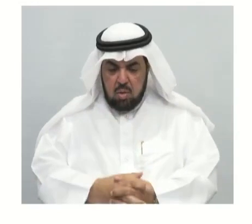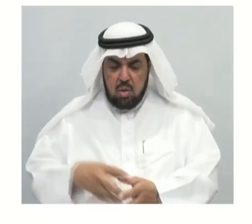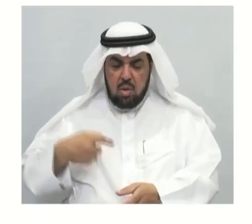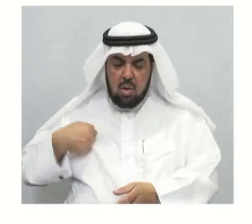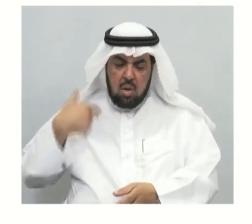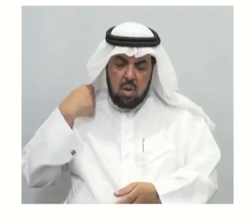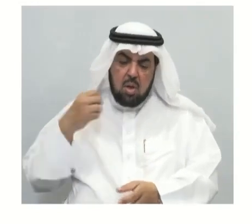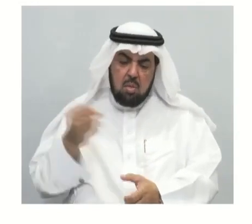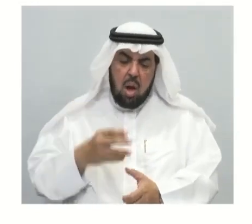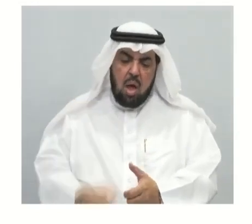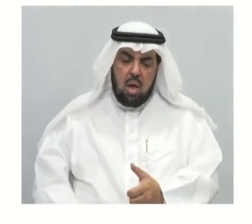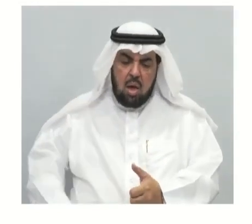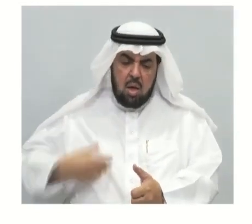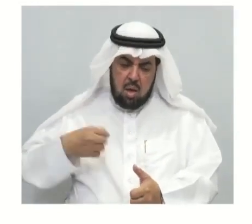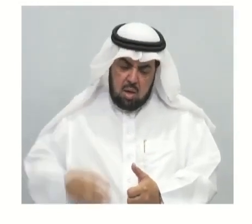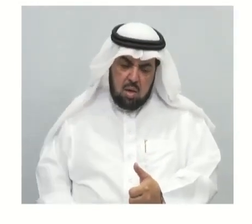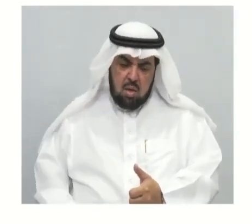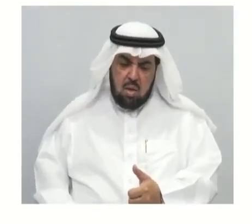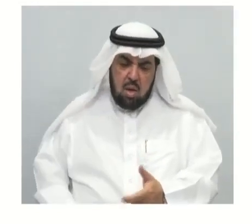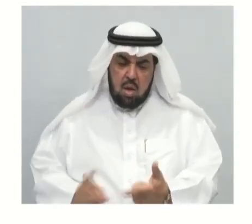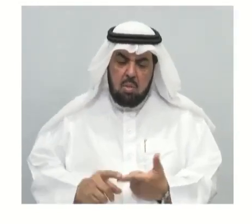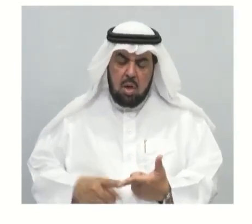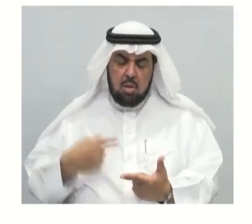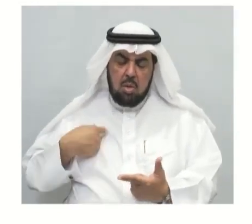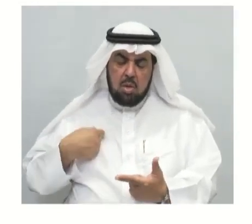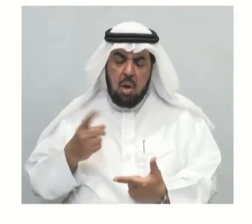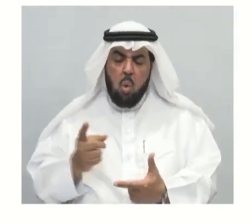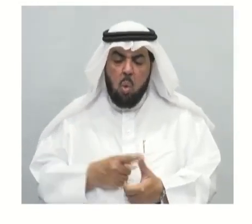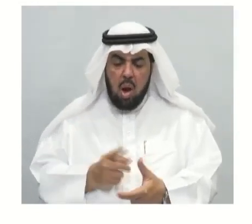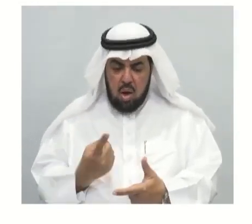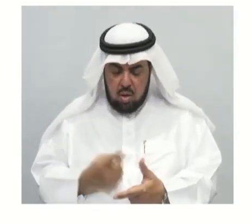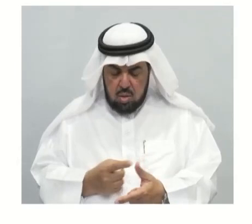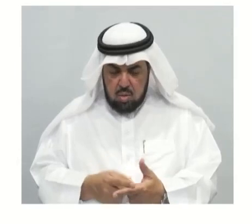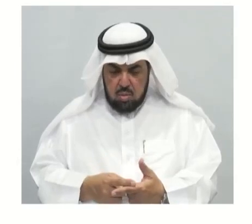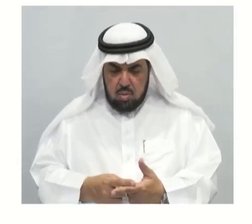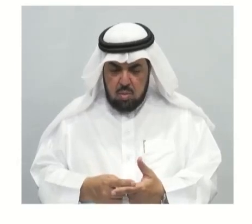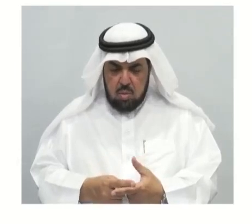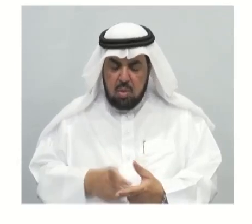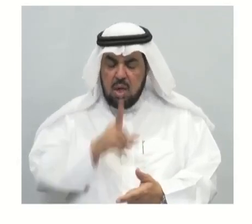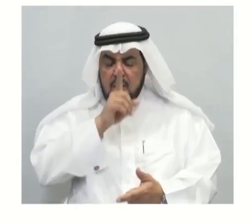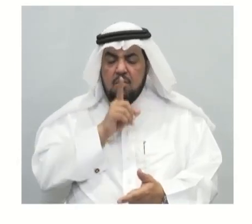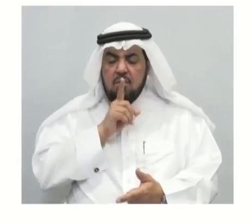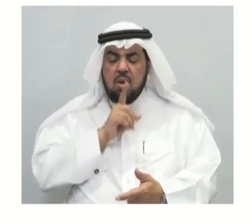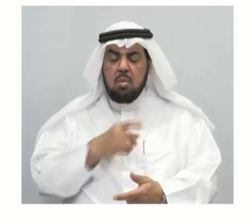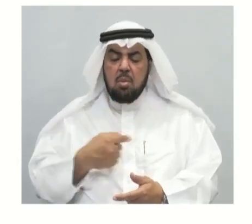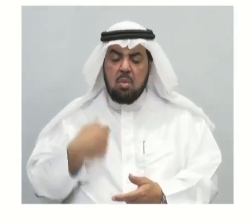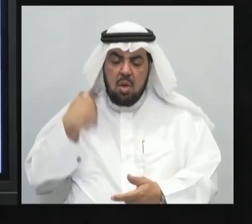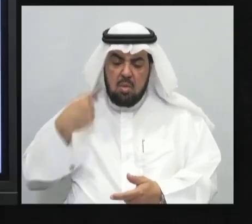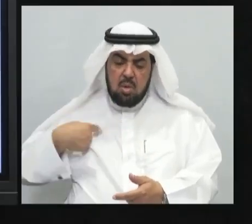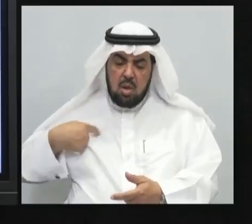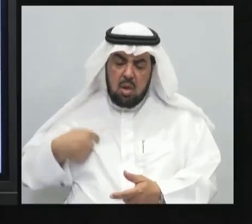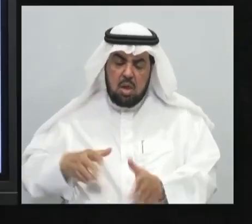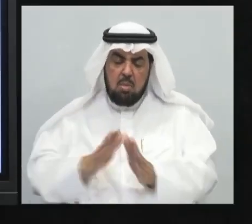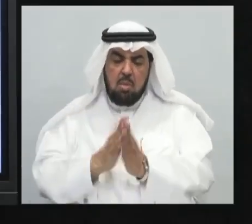العائله ثم الاسم الاول له وبين قوسين بعد ذلك التاريخ ثم اسم هذا